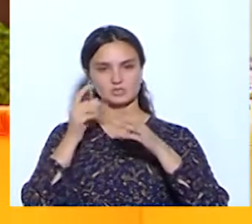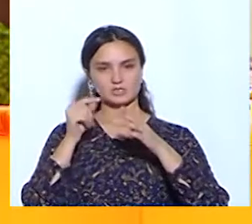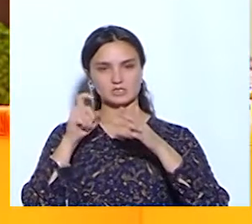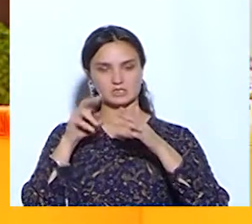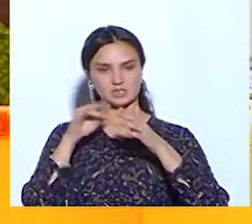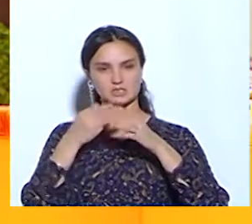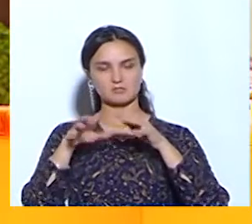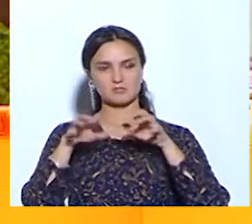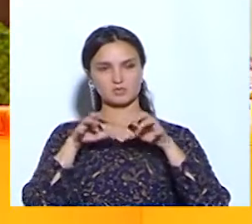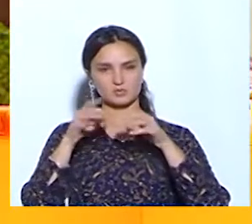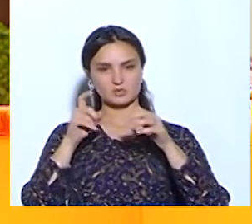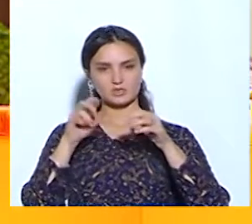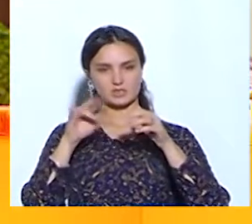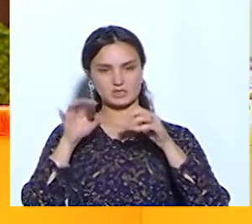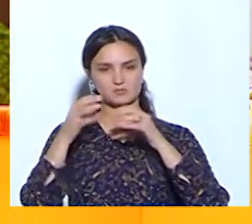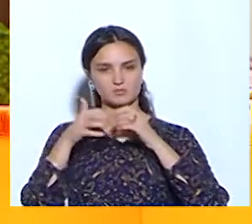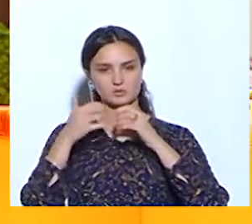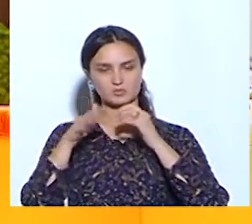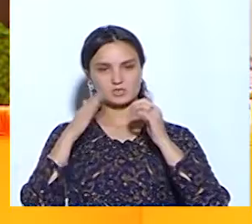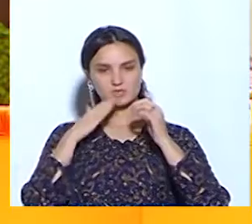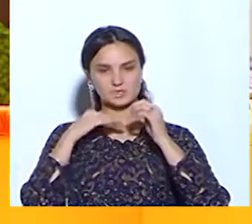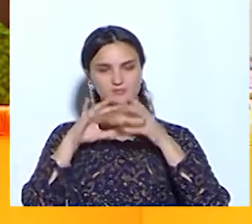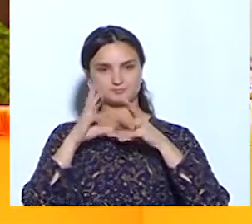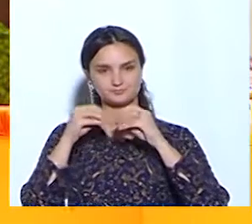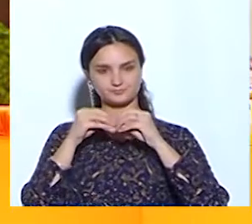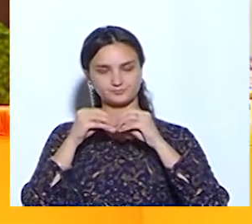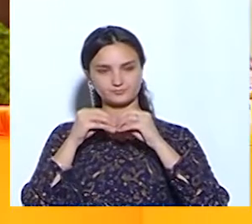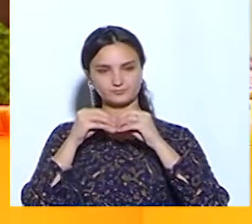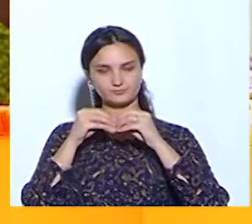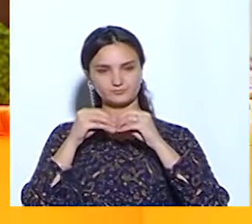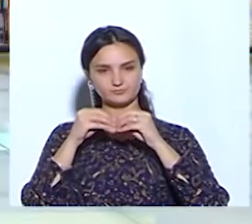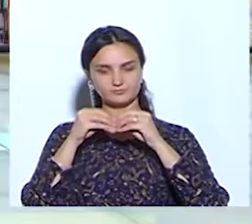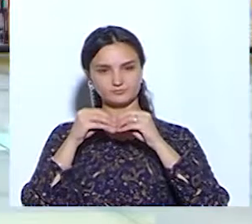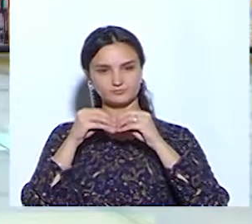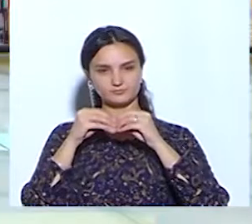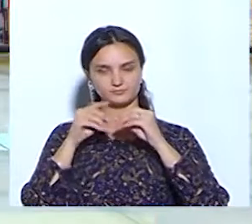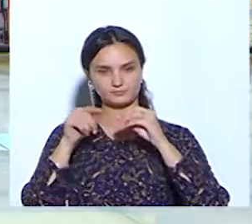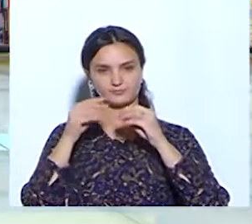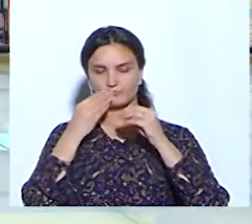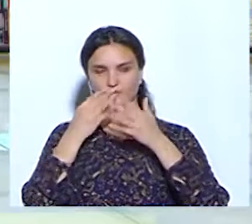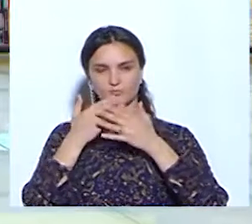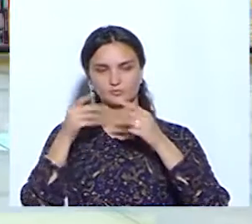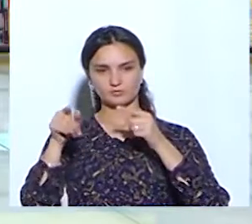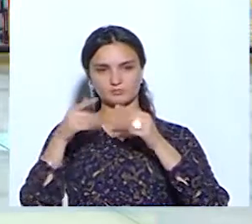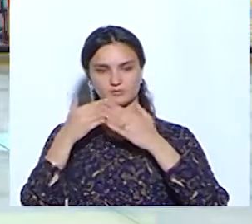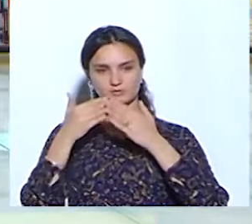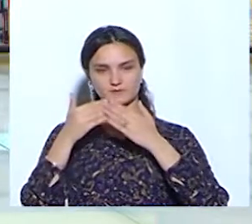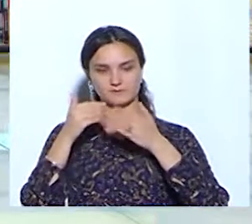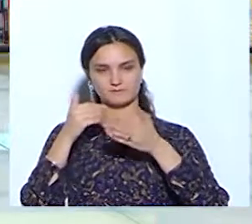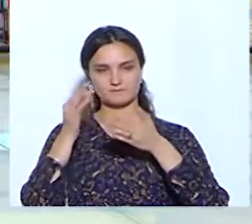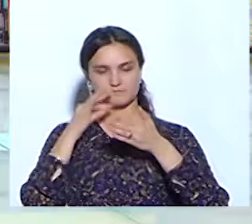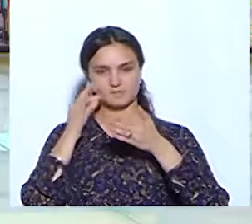თხილი, მაწონი, ხილი, ბოსტნეული, წყალი და შევადარეთ ეს ისეთ პროდუქტებს, როგორიც არის თქვათ